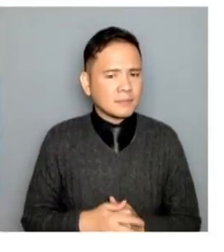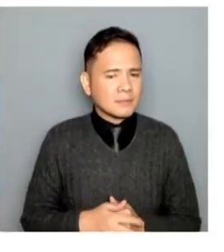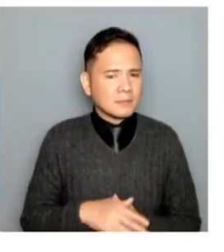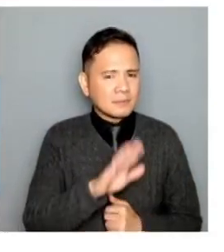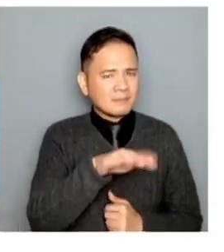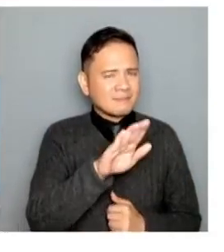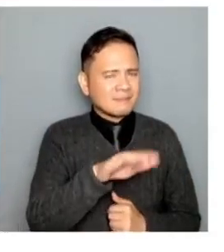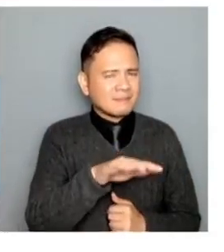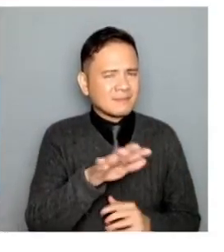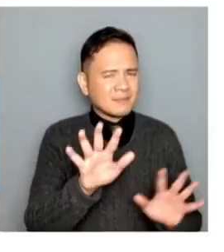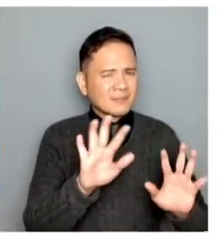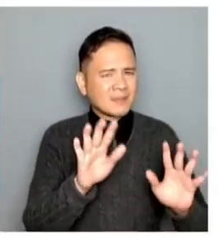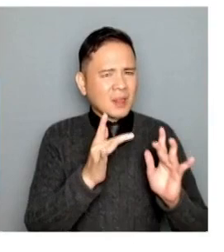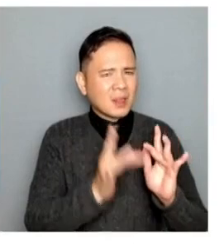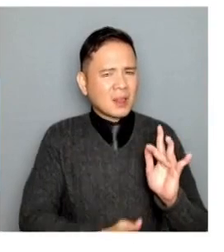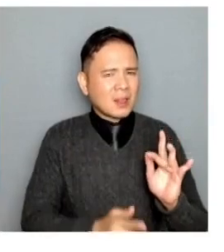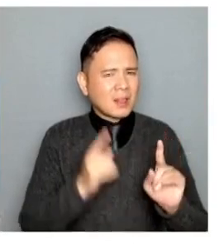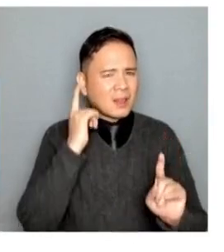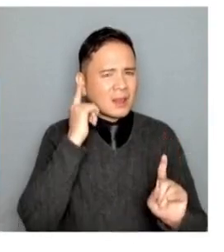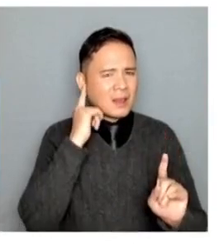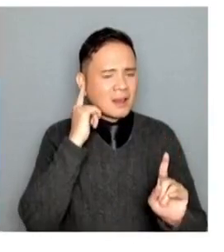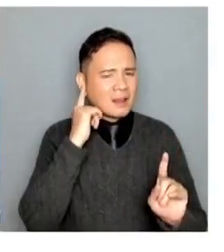Mayor, nawala lang po yung audio natin.